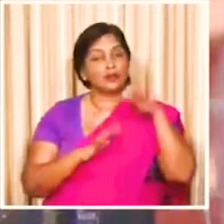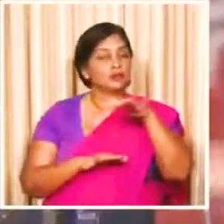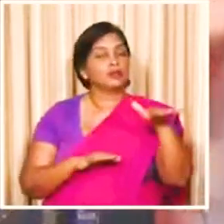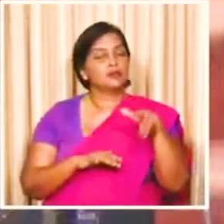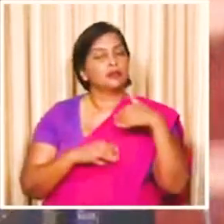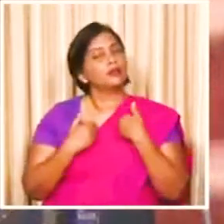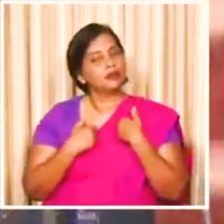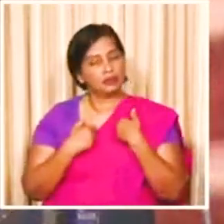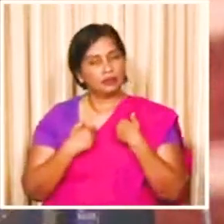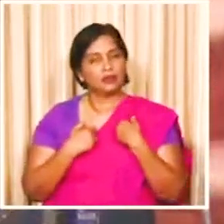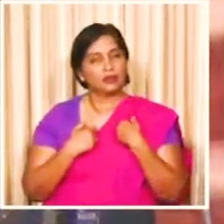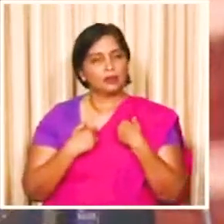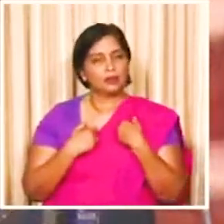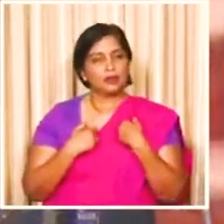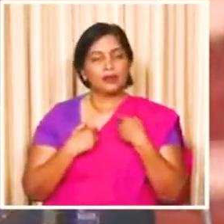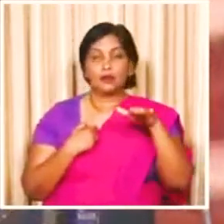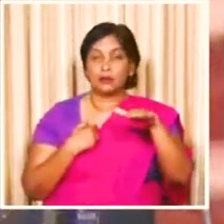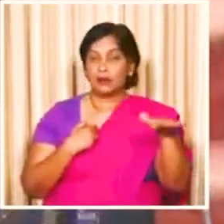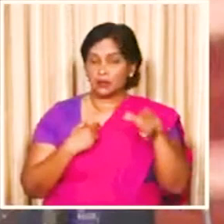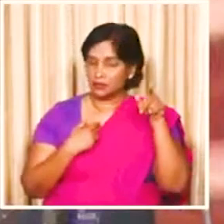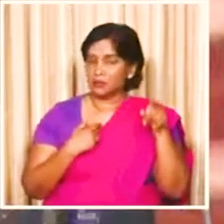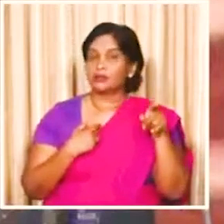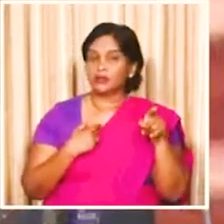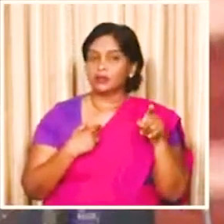பாருங்கள். எங்களுடைய மக்கள் நிச்சயமாக இந்த நாட்டின்